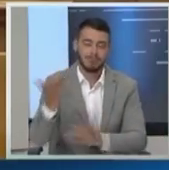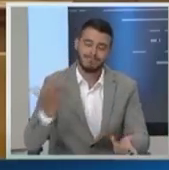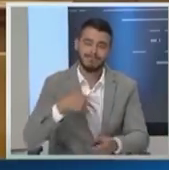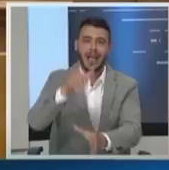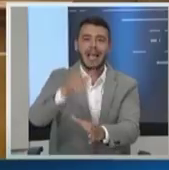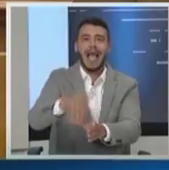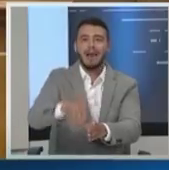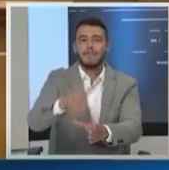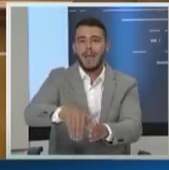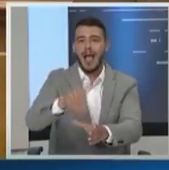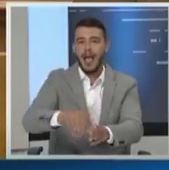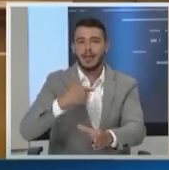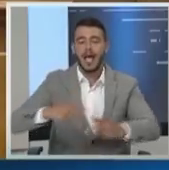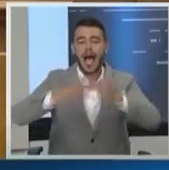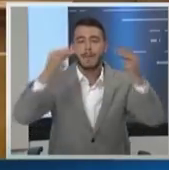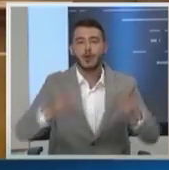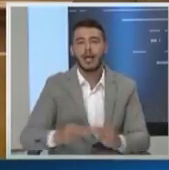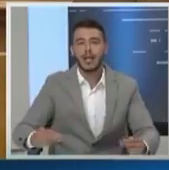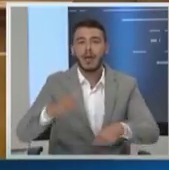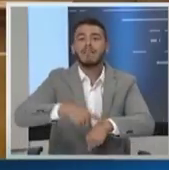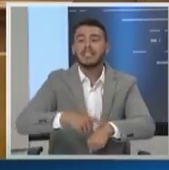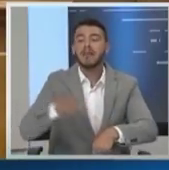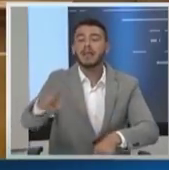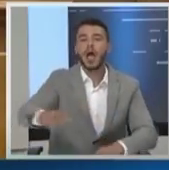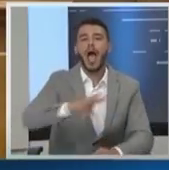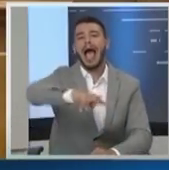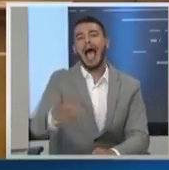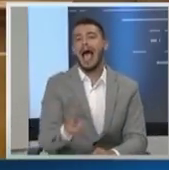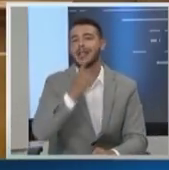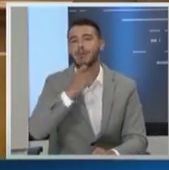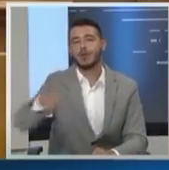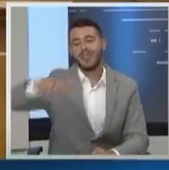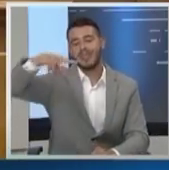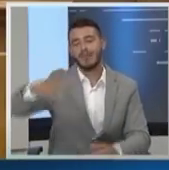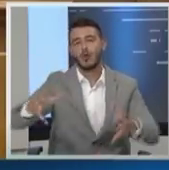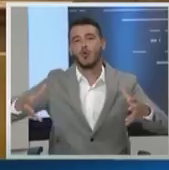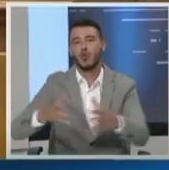και είναι αυτή που σας έστειλε στα έδρανα της αντιπολίτευσης.